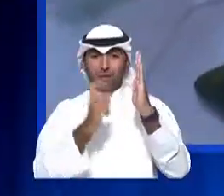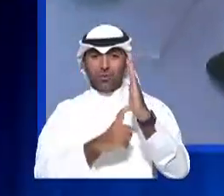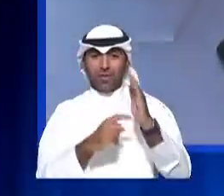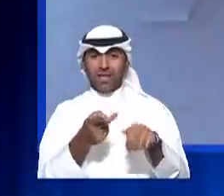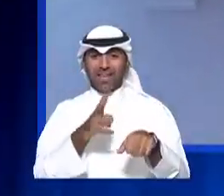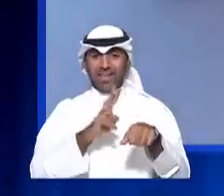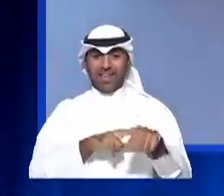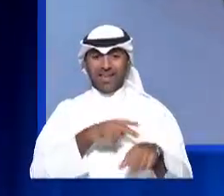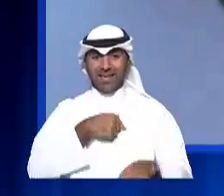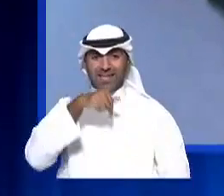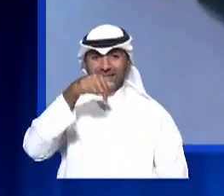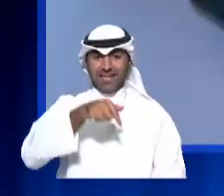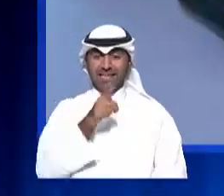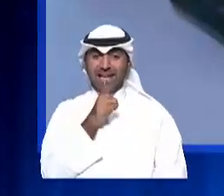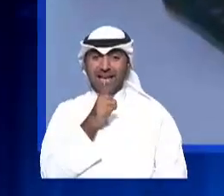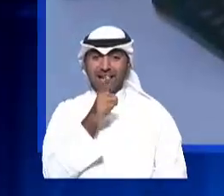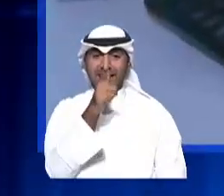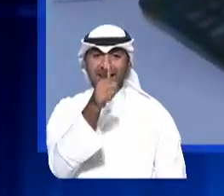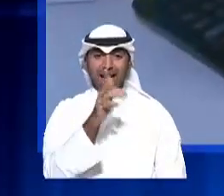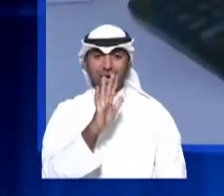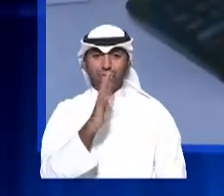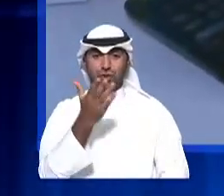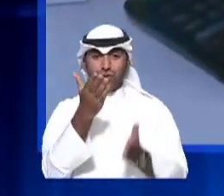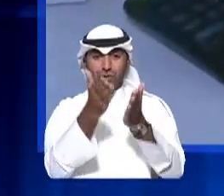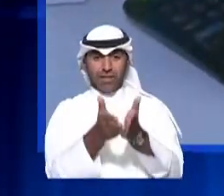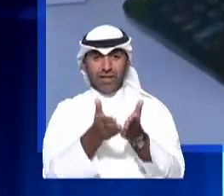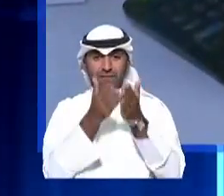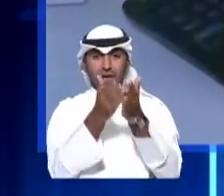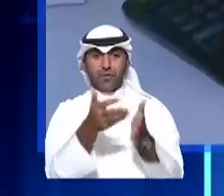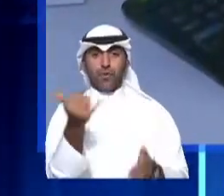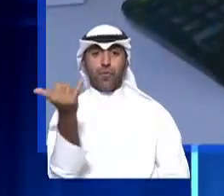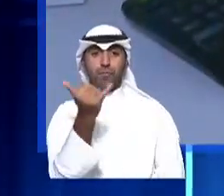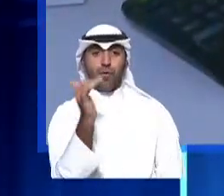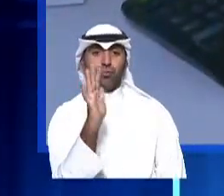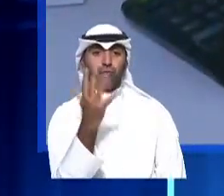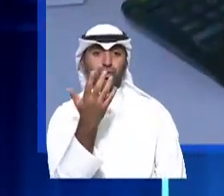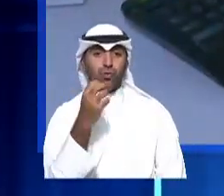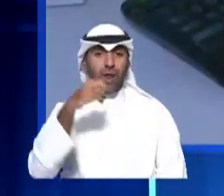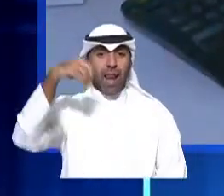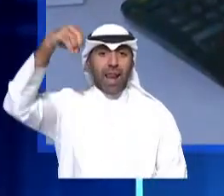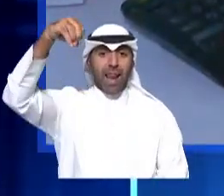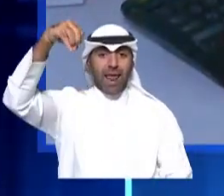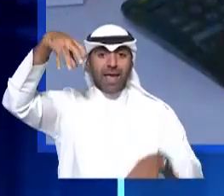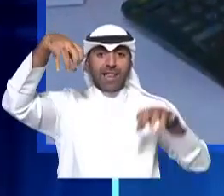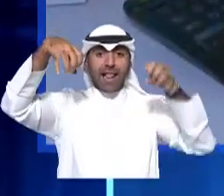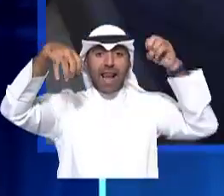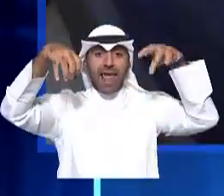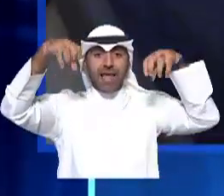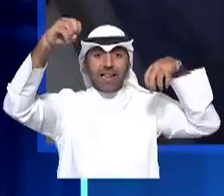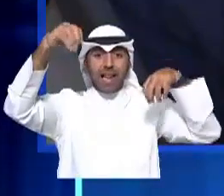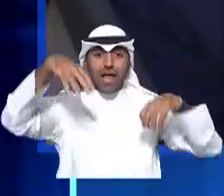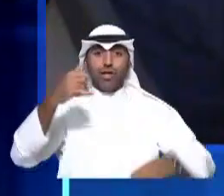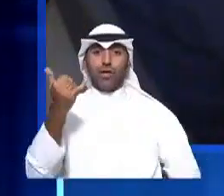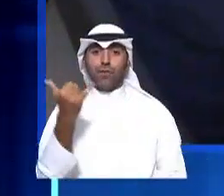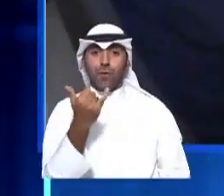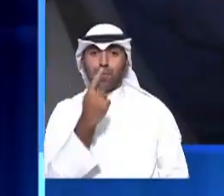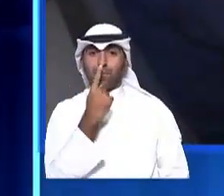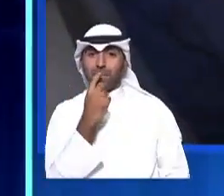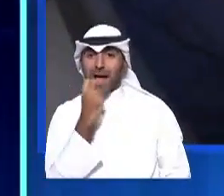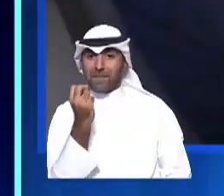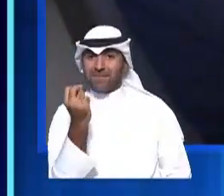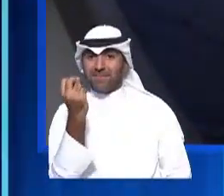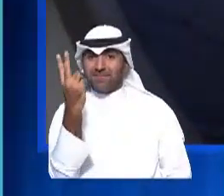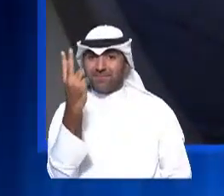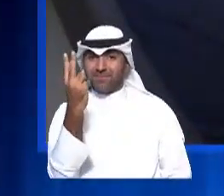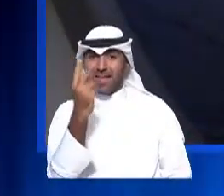الطلقات التحذيرية، في الطلقات على المحركات، سنصل إلى إيقافه، لأن أشخاص